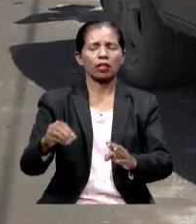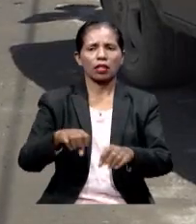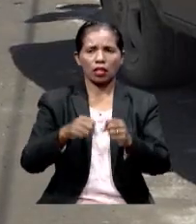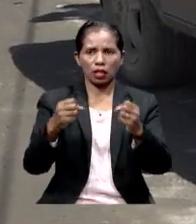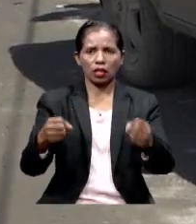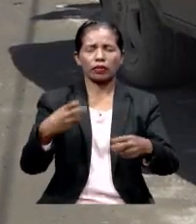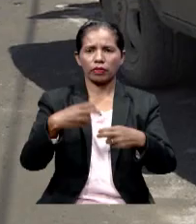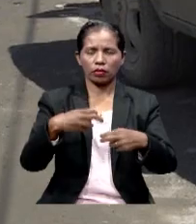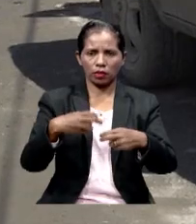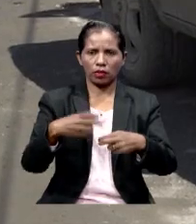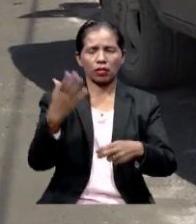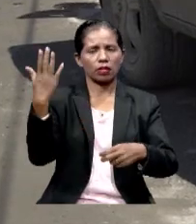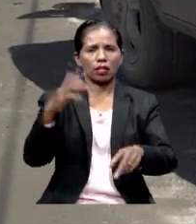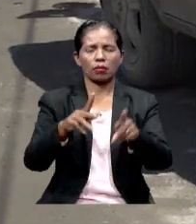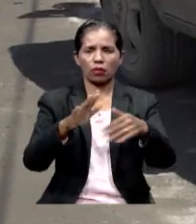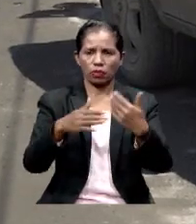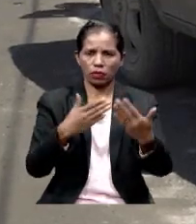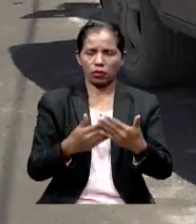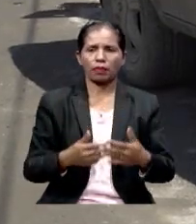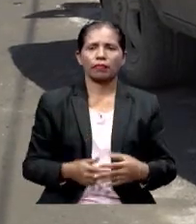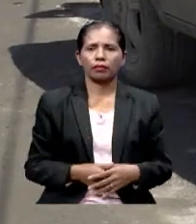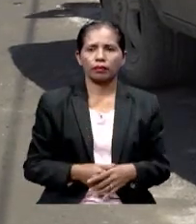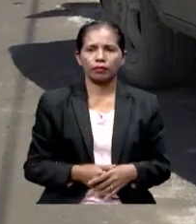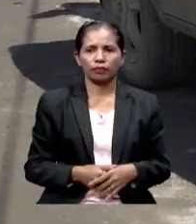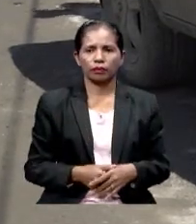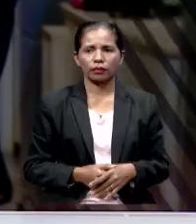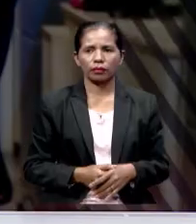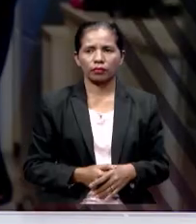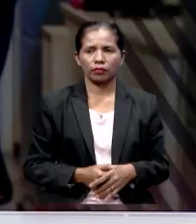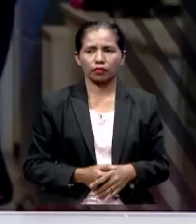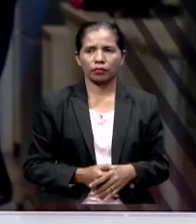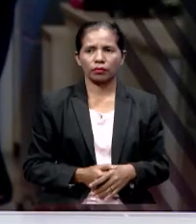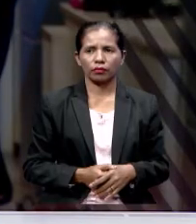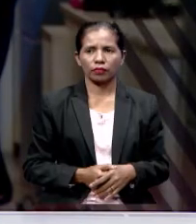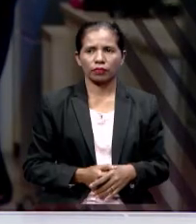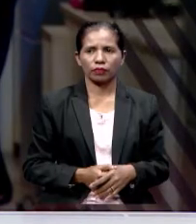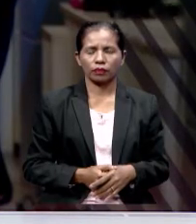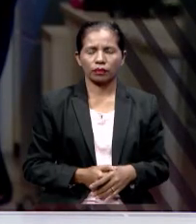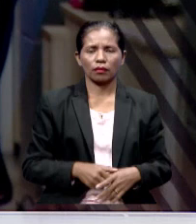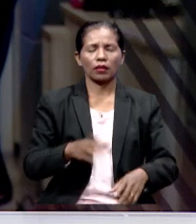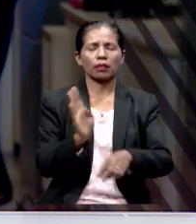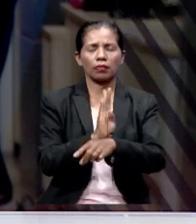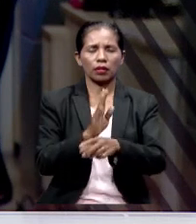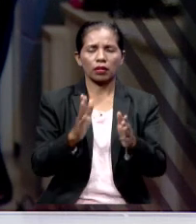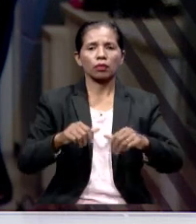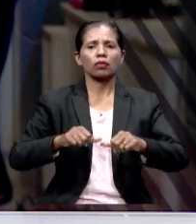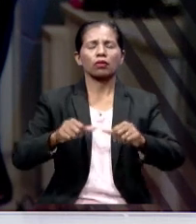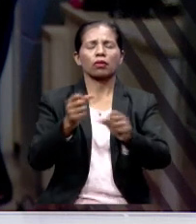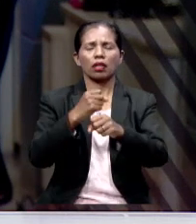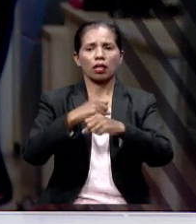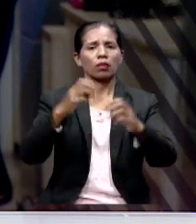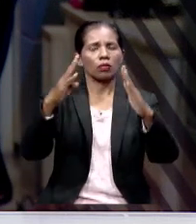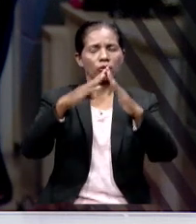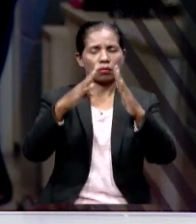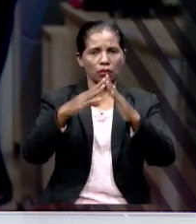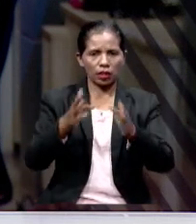o di dificulta movimento komunidade nian ekipa cobertura ZMN. Vendedor balon kontinua hari baraka ia tortuar leten